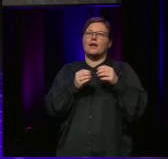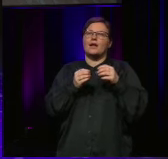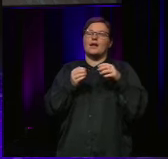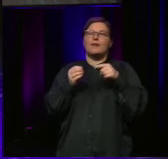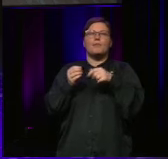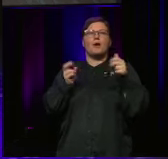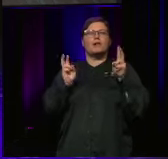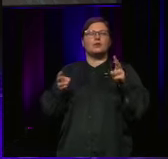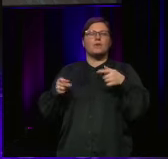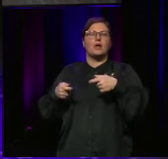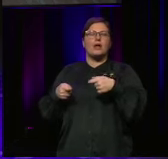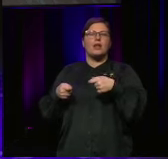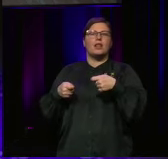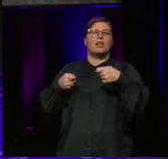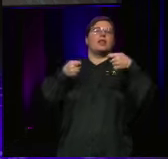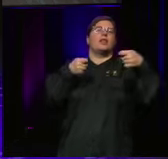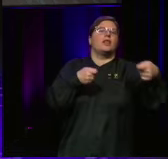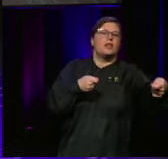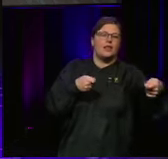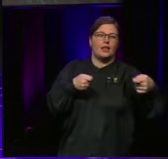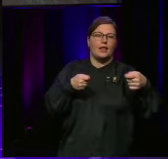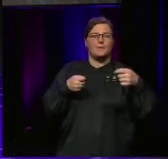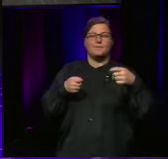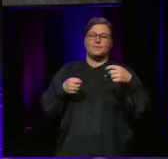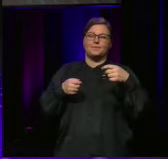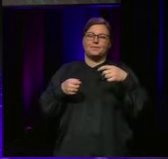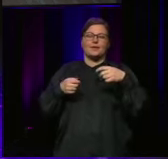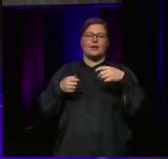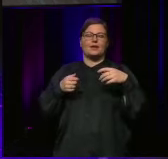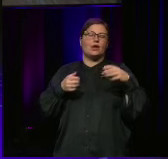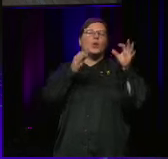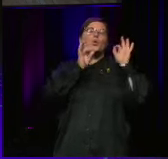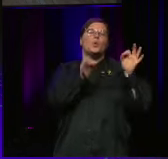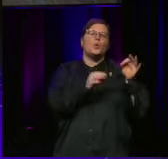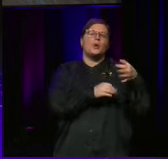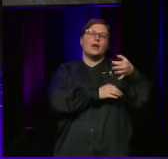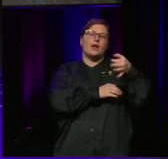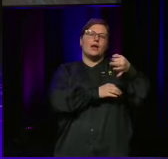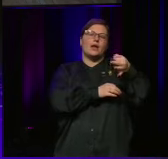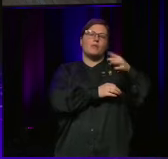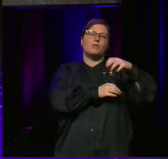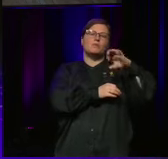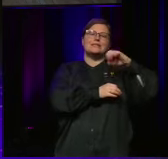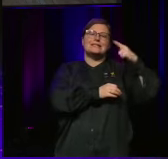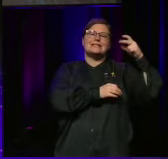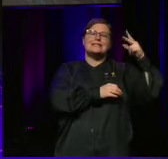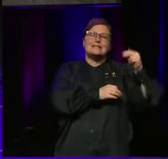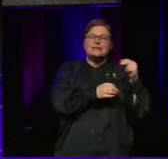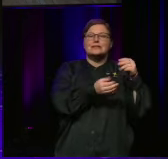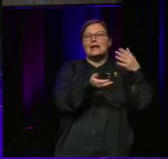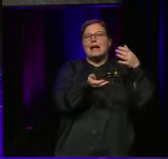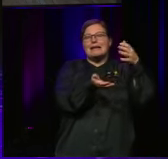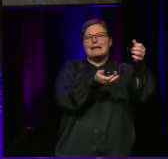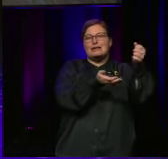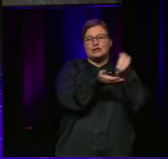fördröjningar. Man kan skapa fördröjningar av hur en populistisk regering kan verka och